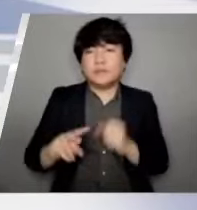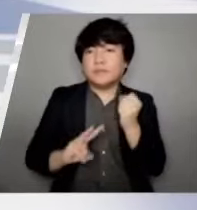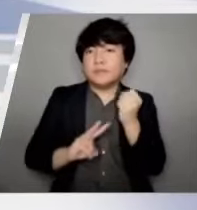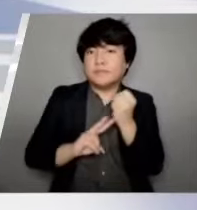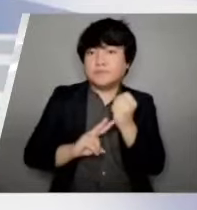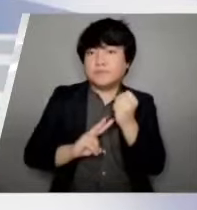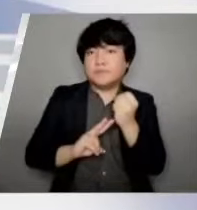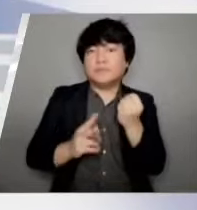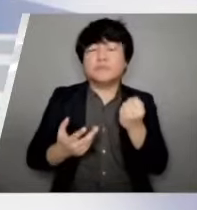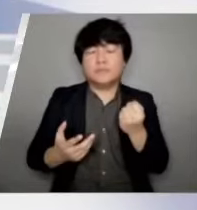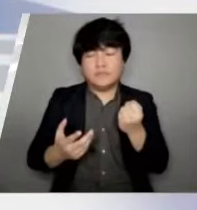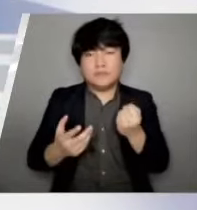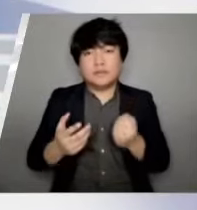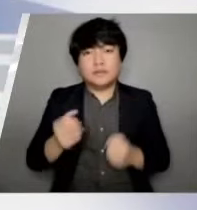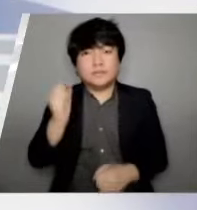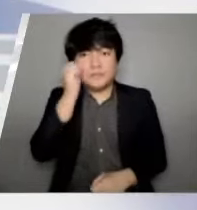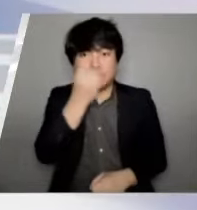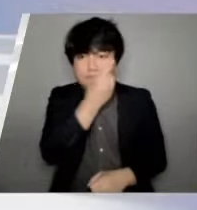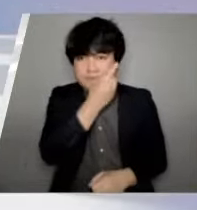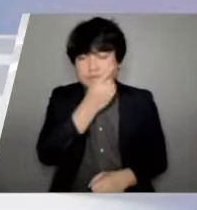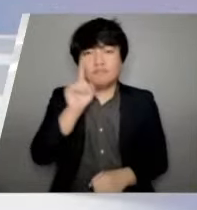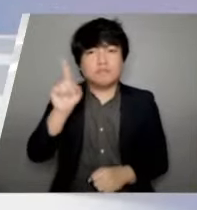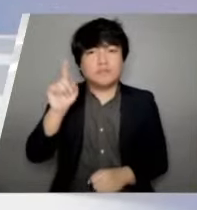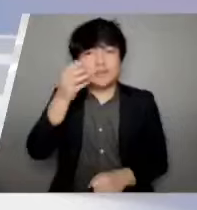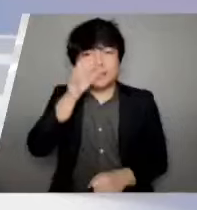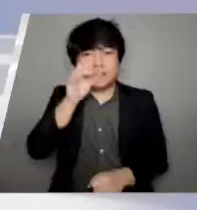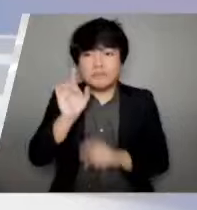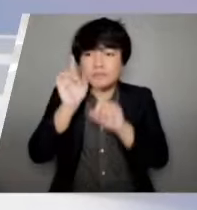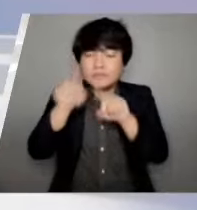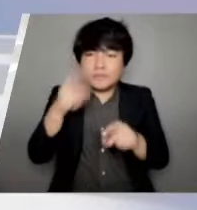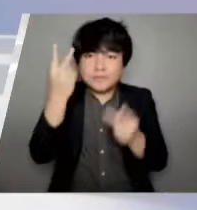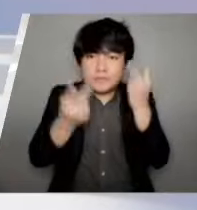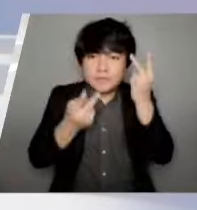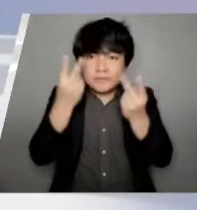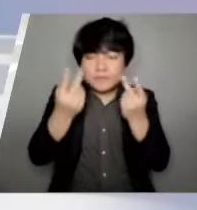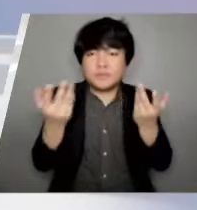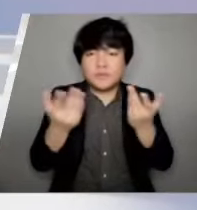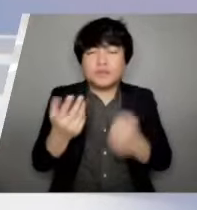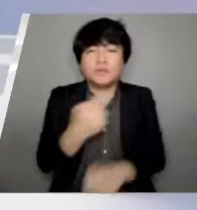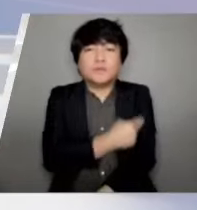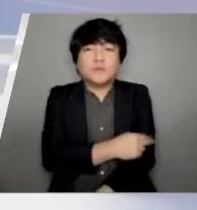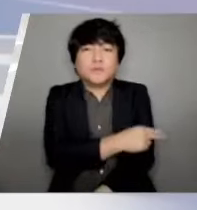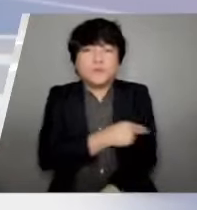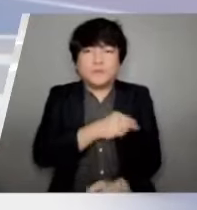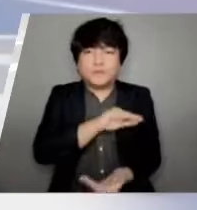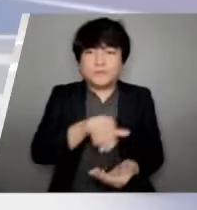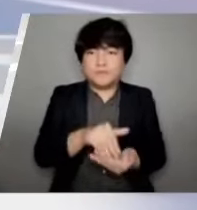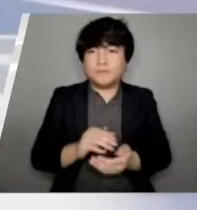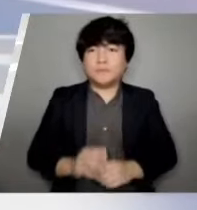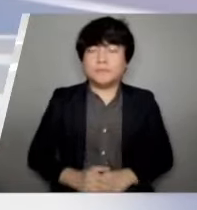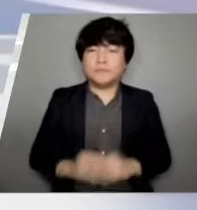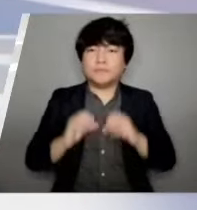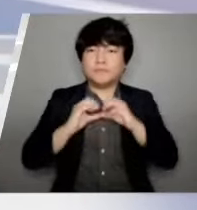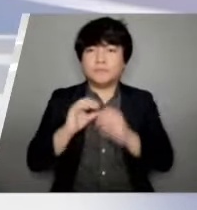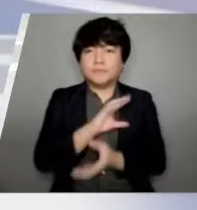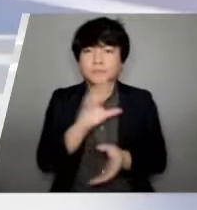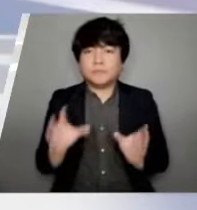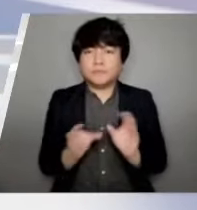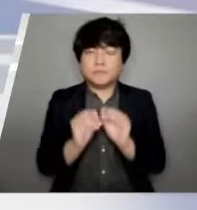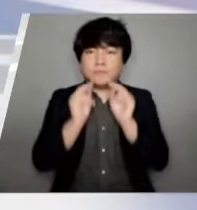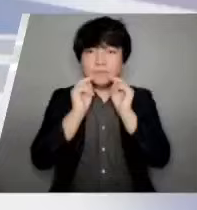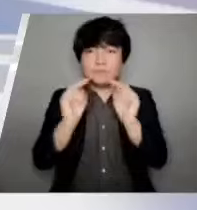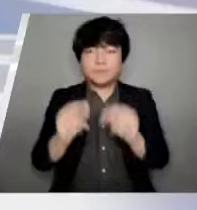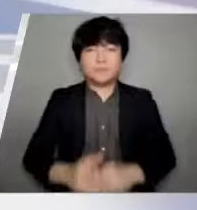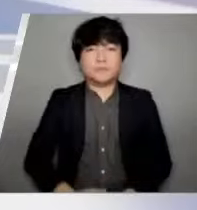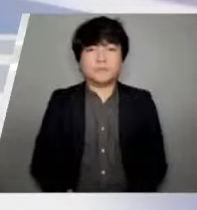Education Secretary Sara Duterte na bumisita sa Cebu City Medical Center. Para sa GMA Integrated News, ako si Joan Punsoy